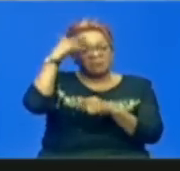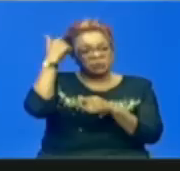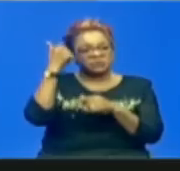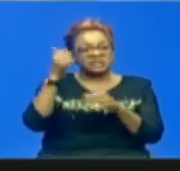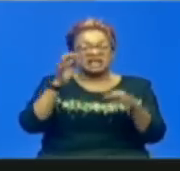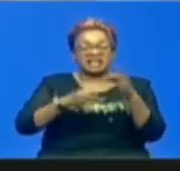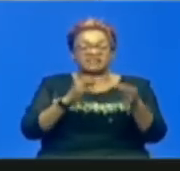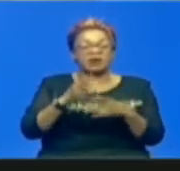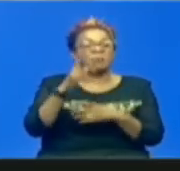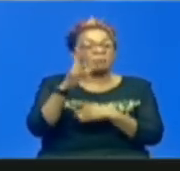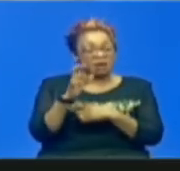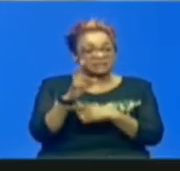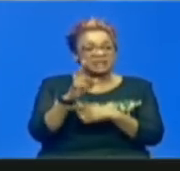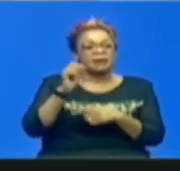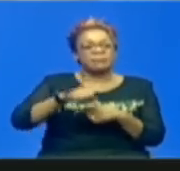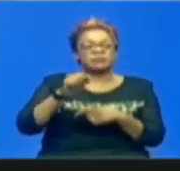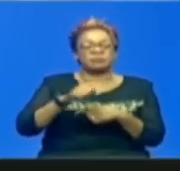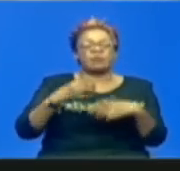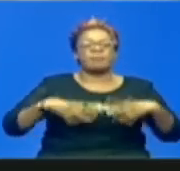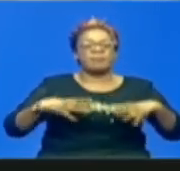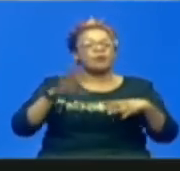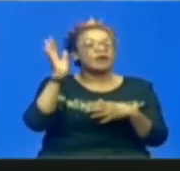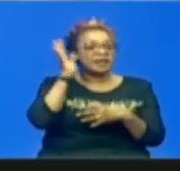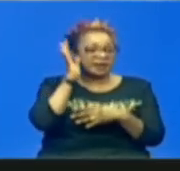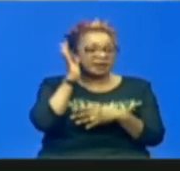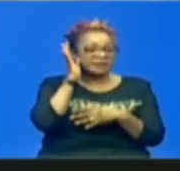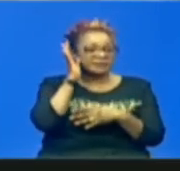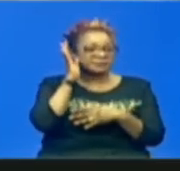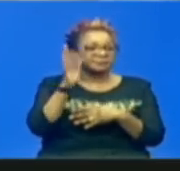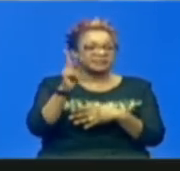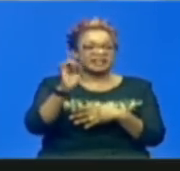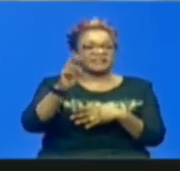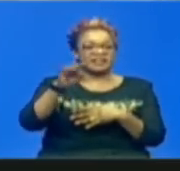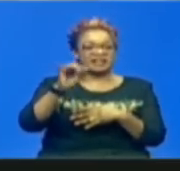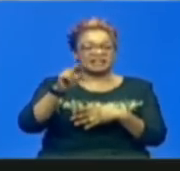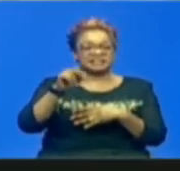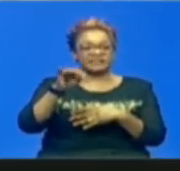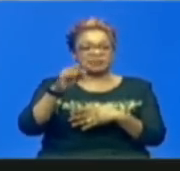risasi, wangekuwa wananchi wangesikia risasi. Kevin Mutai, NTV Mombasa.